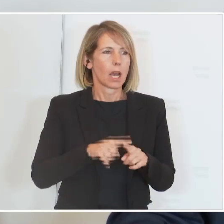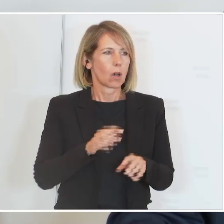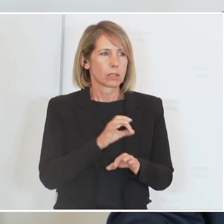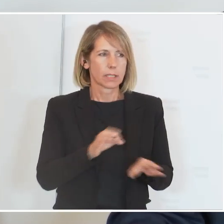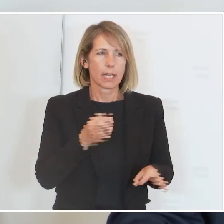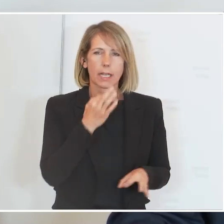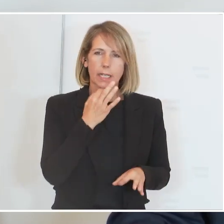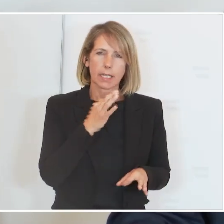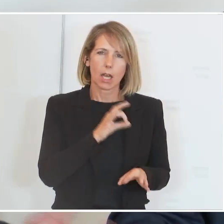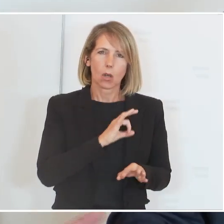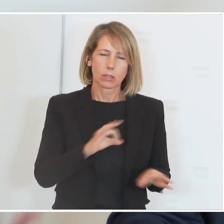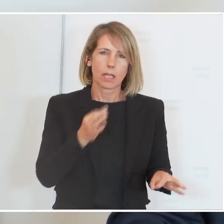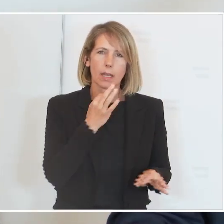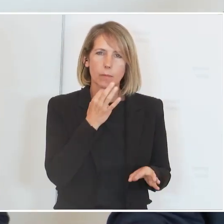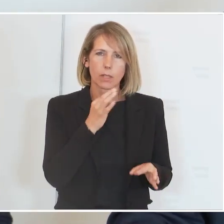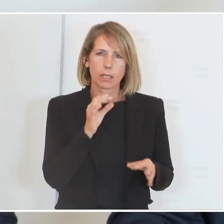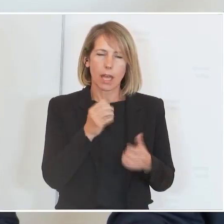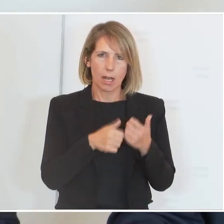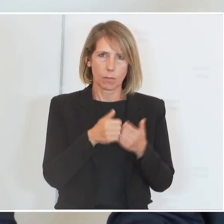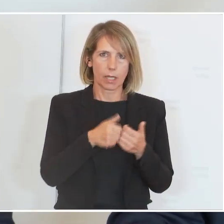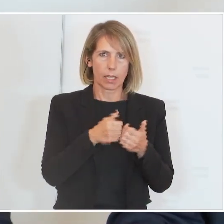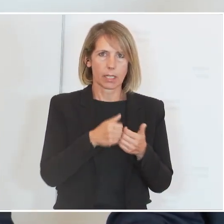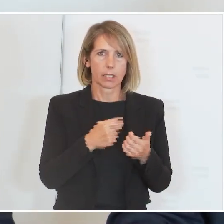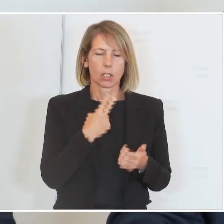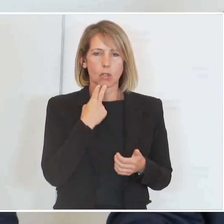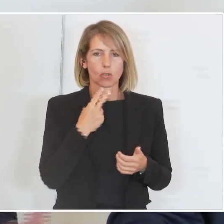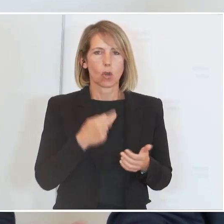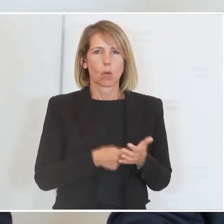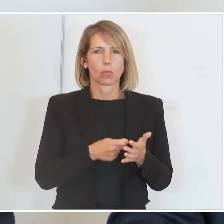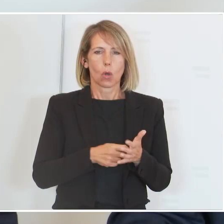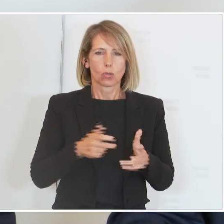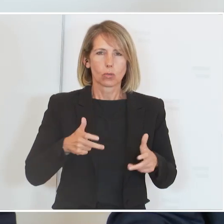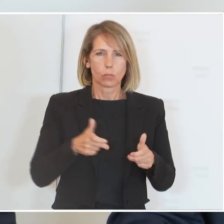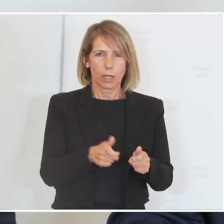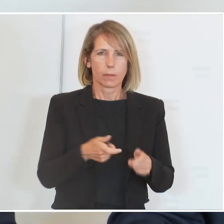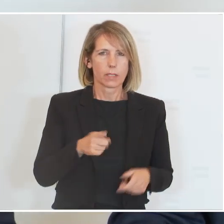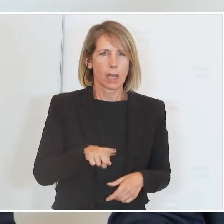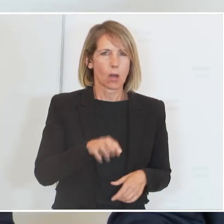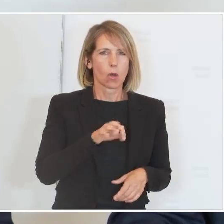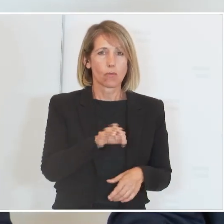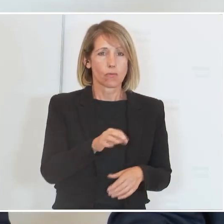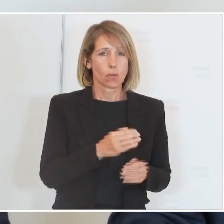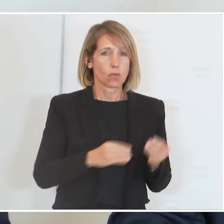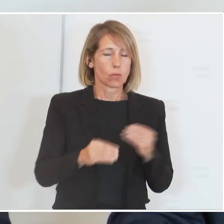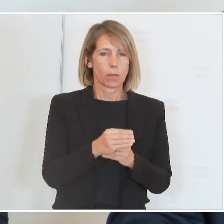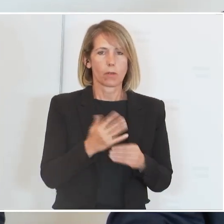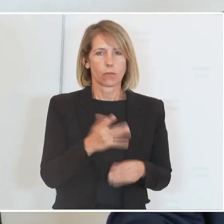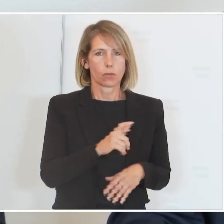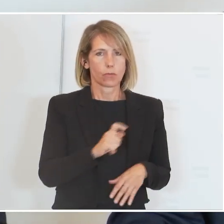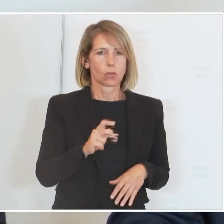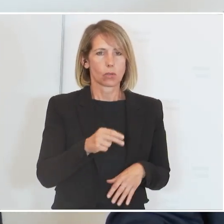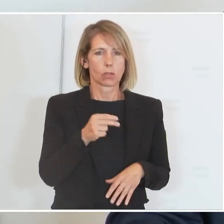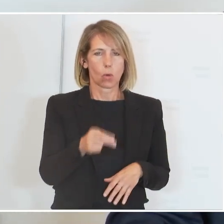gehen. Wir haben die Stromkostenbremse auf den Weg gebracht, noch einmal eine Entlastung für 500 Euro, über 500 Euro. Also das